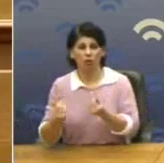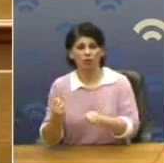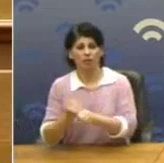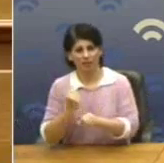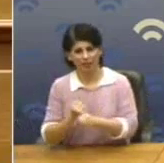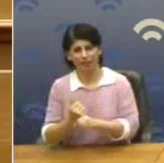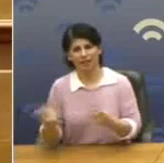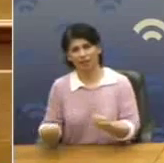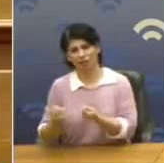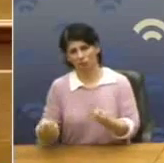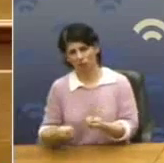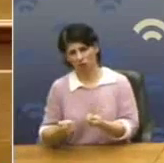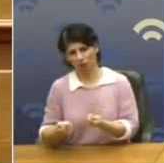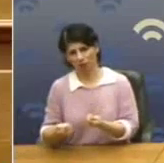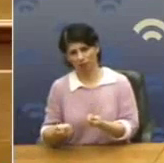εργαζομένων.